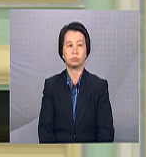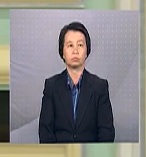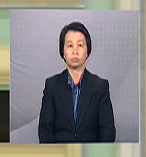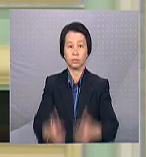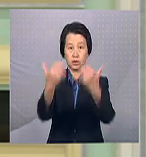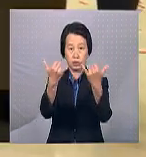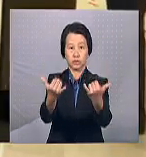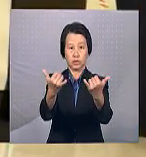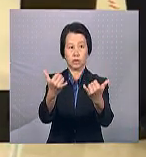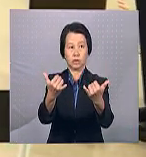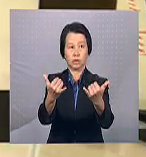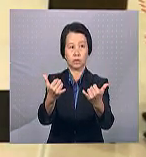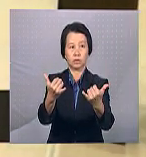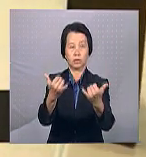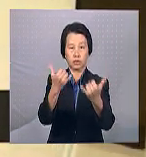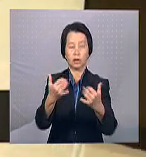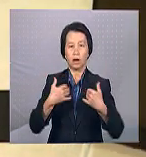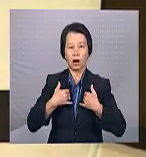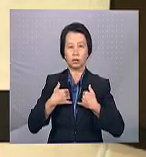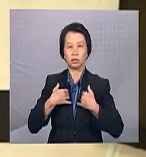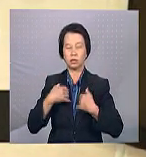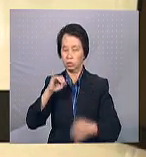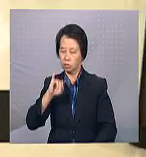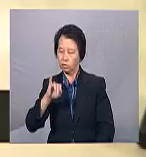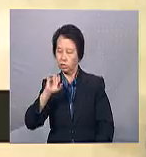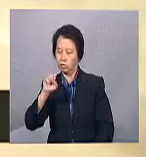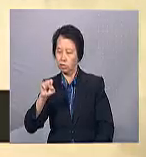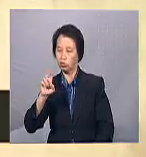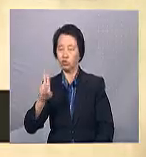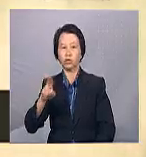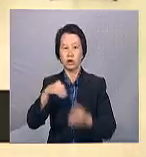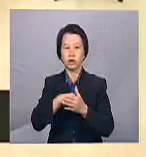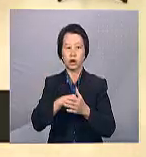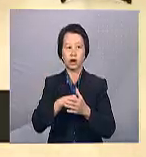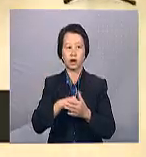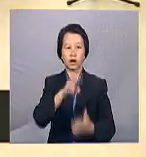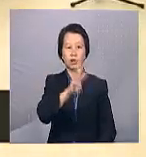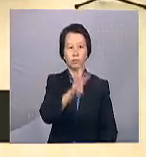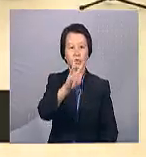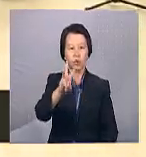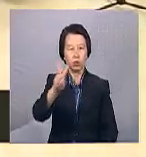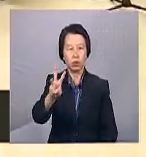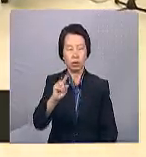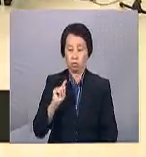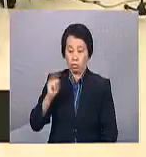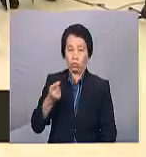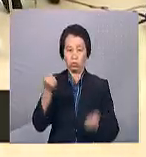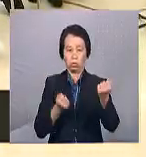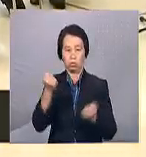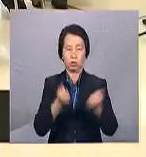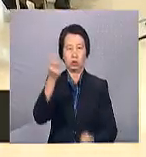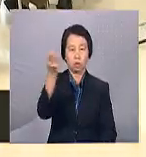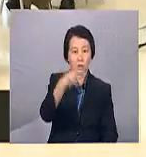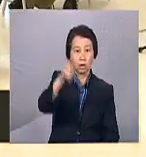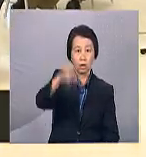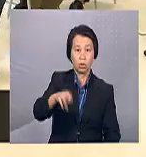Sekarang ni ada macam ni Datuk Seri, isu berkenaan dalam website APAD yang mengatakan hanya pemandu e-hailing sepenuh